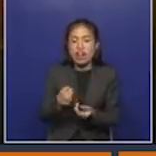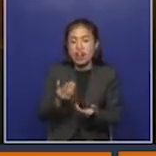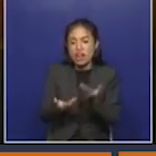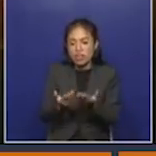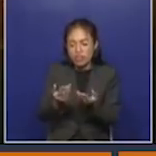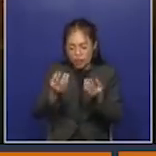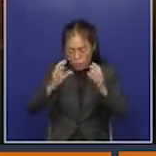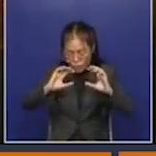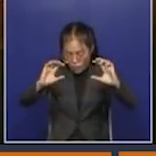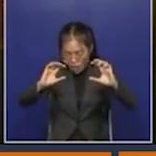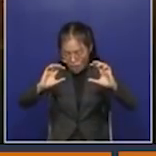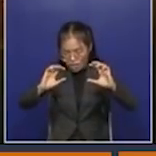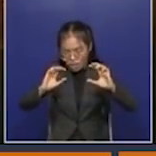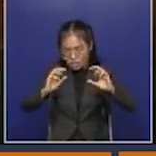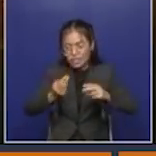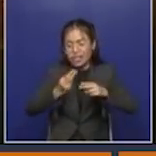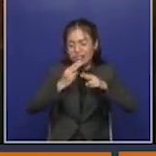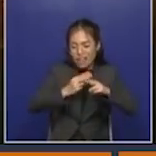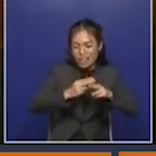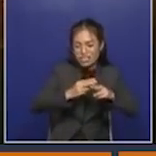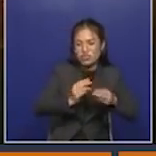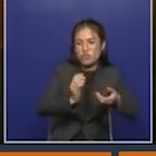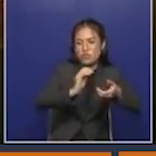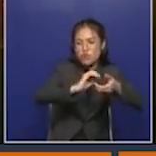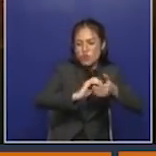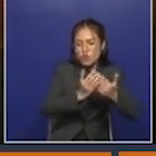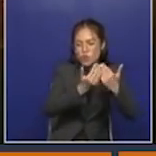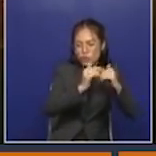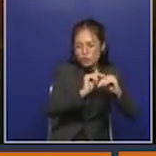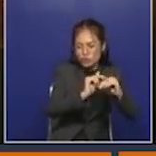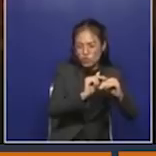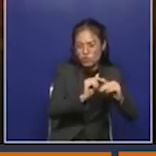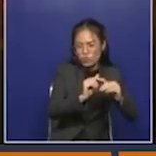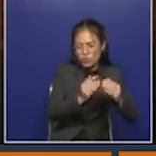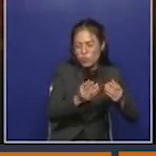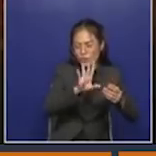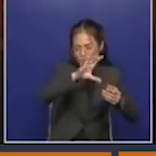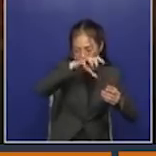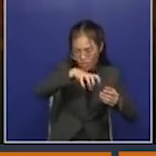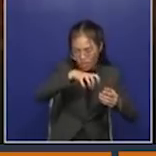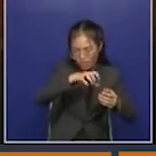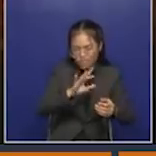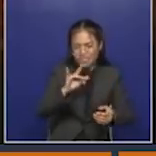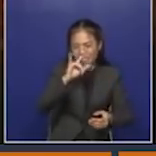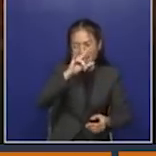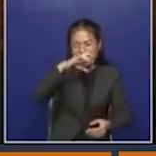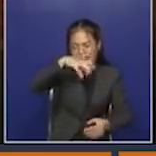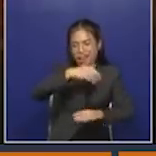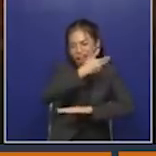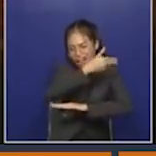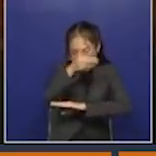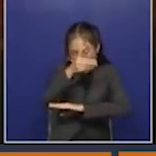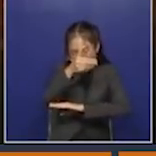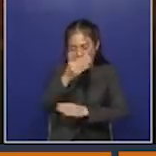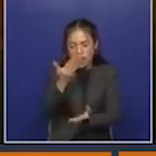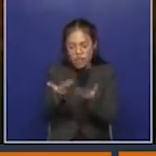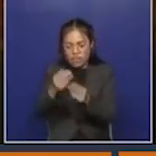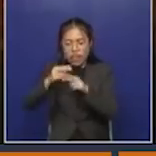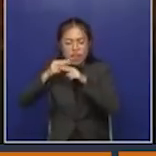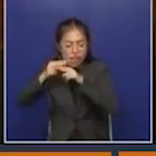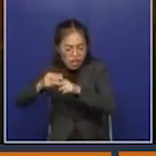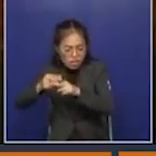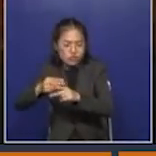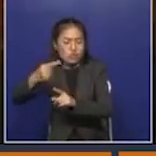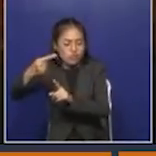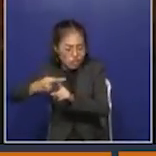แต่ว่าไปควบรวมกับบริษัทท่าอากาศยานและเทศไทยนะคะอีกทางเลือกนึงก็คือให้ชนเช่าดำเนินการนะ